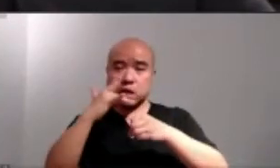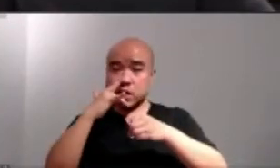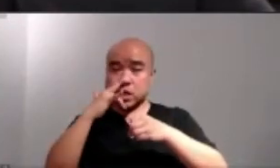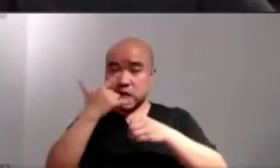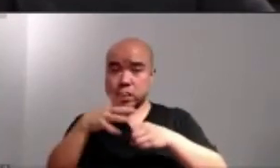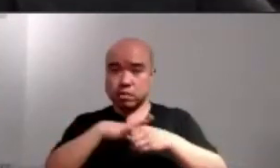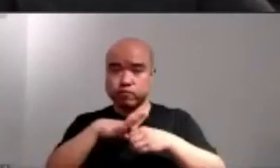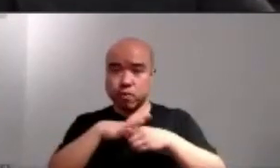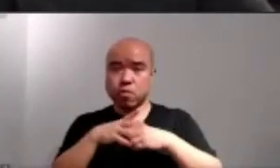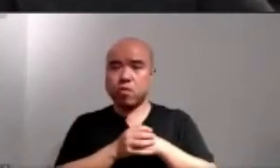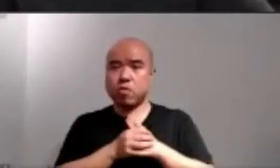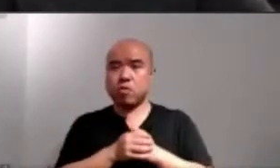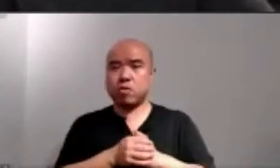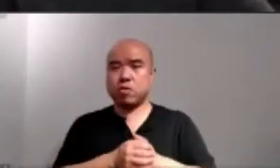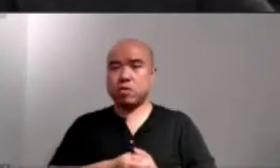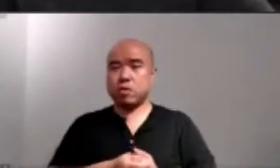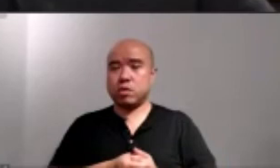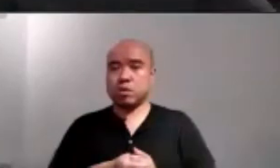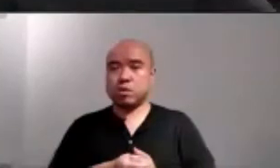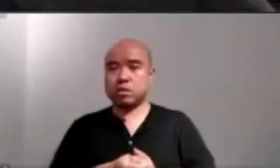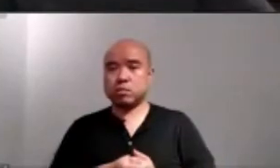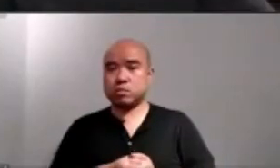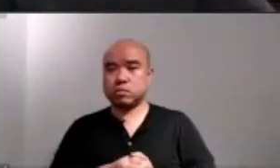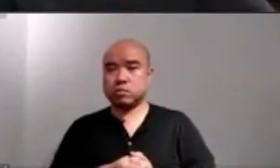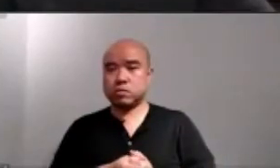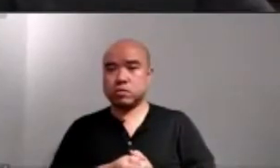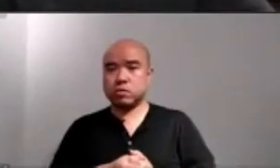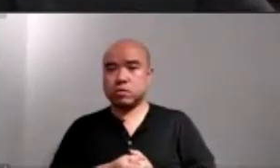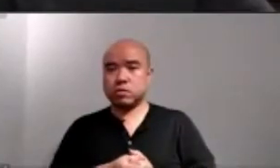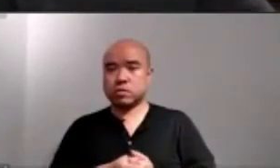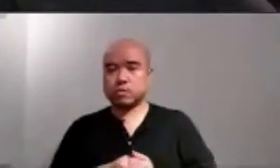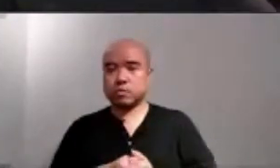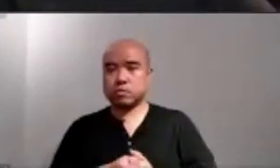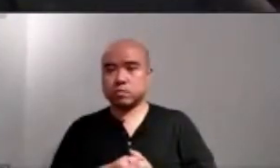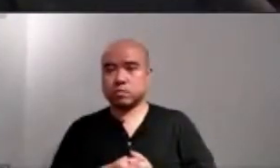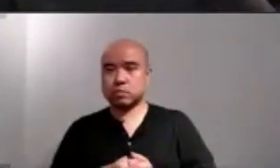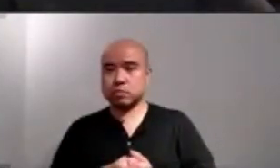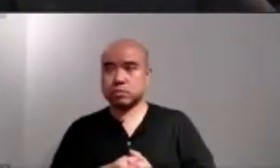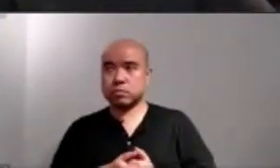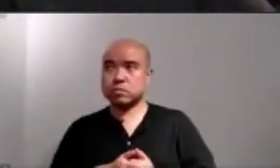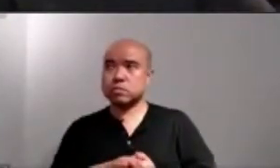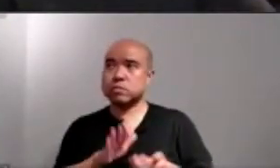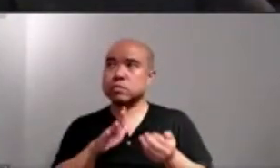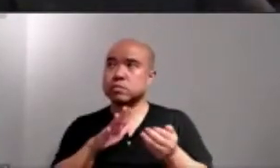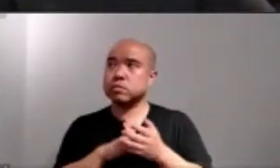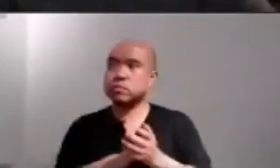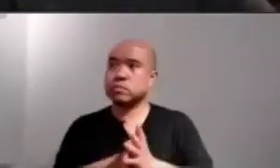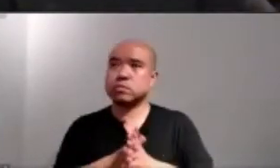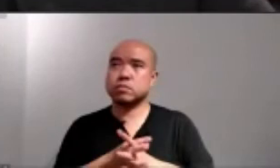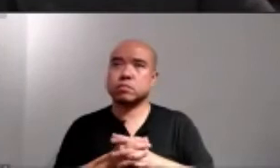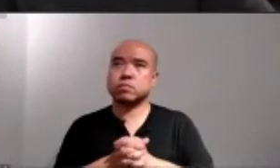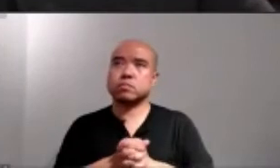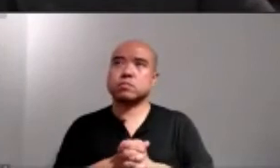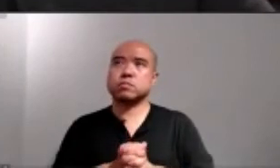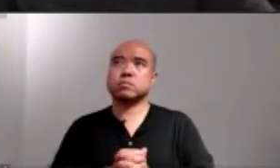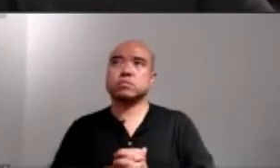樣？咁啊，我自己答係嘛？哇，我覺得。 10年啊？我唔知